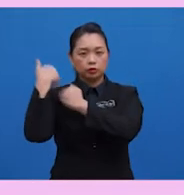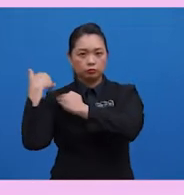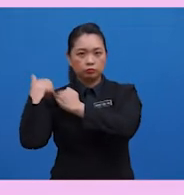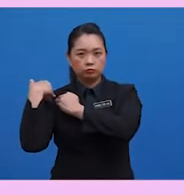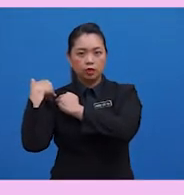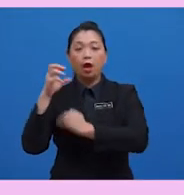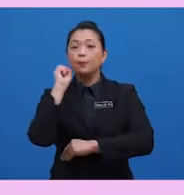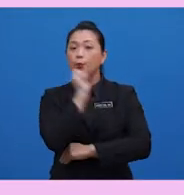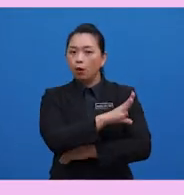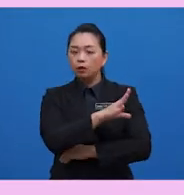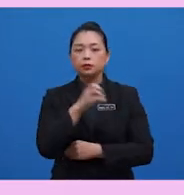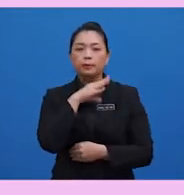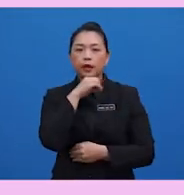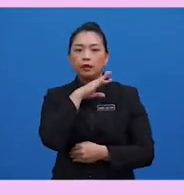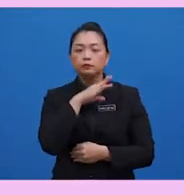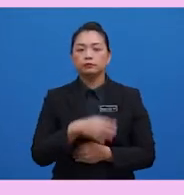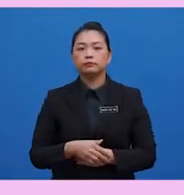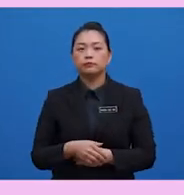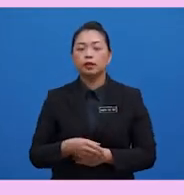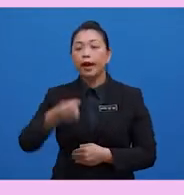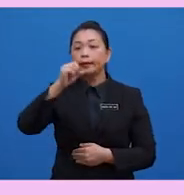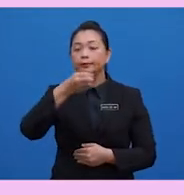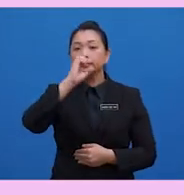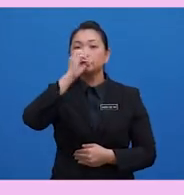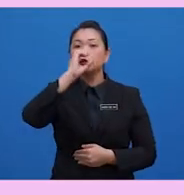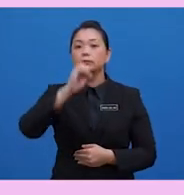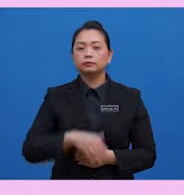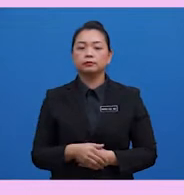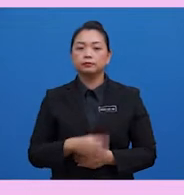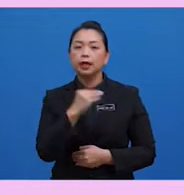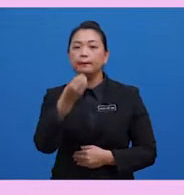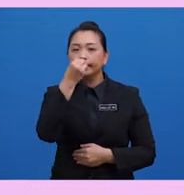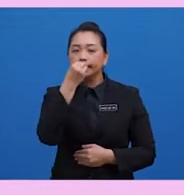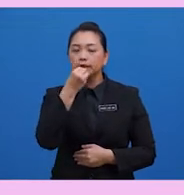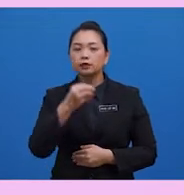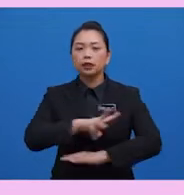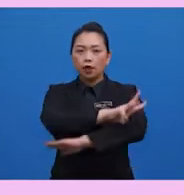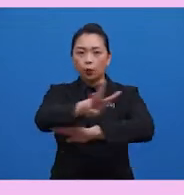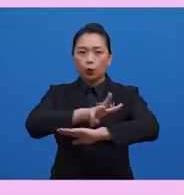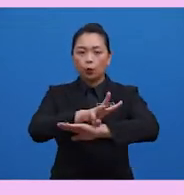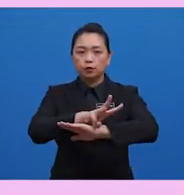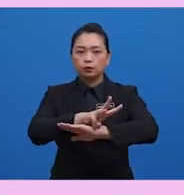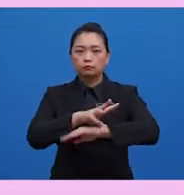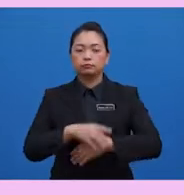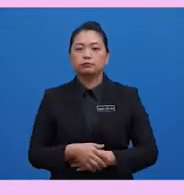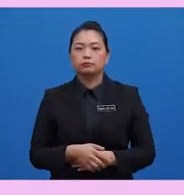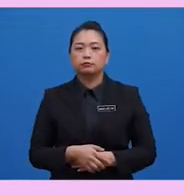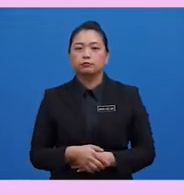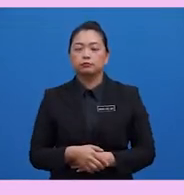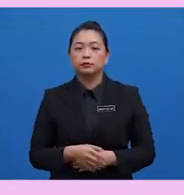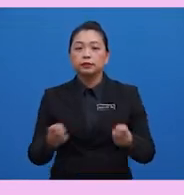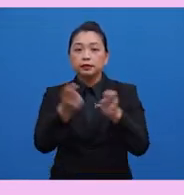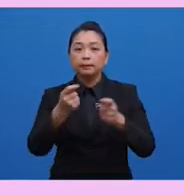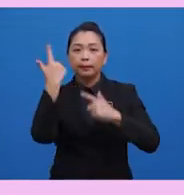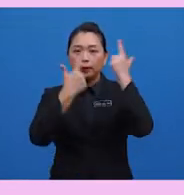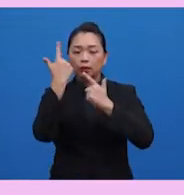bertanggungjawab membuang sampah sarap, bekas minuman dan sisa makanan di kawasan perkhemahan serta